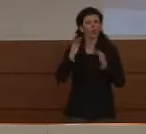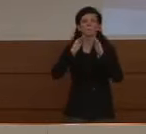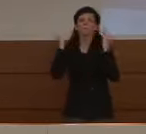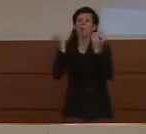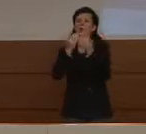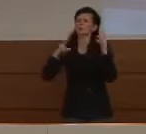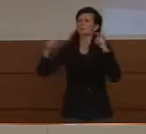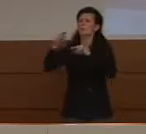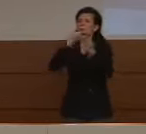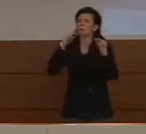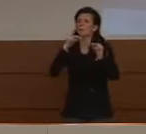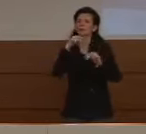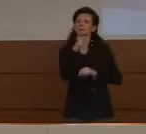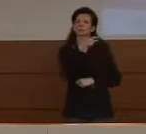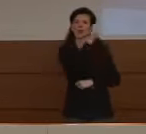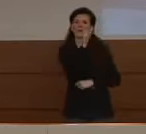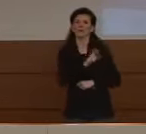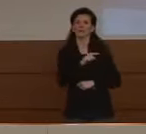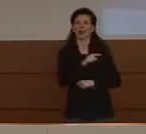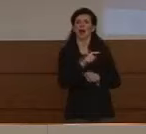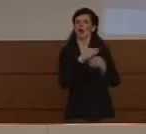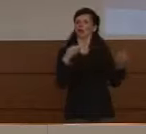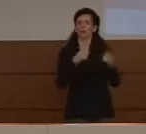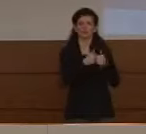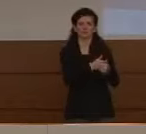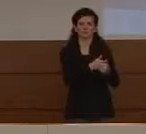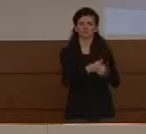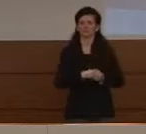italia proprio per quello che stiamo facendo